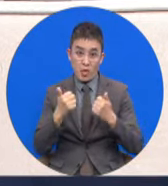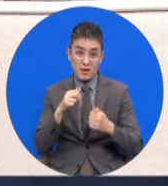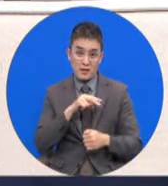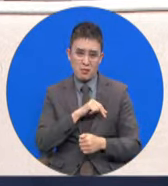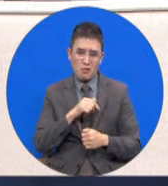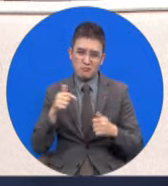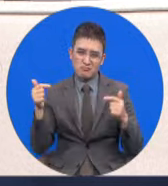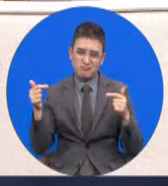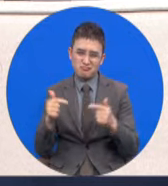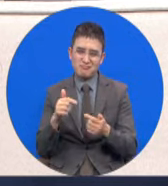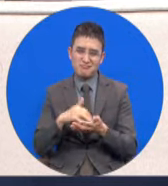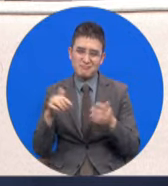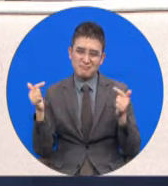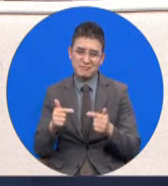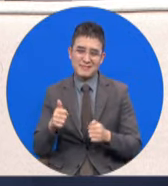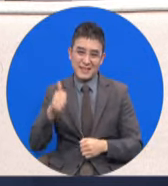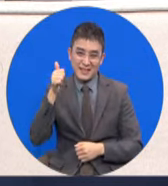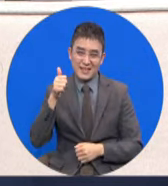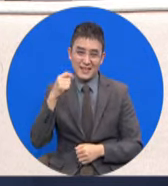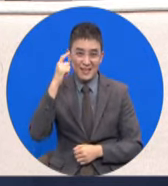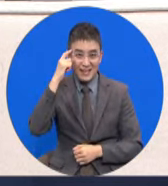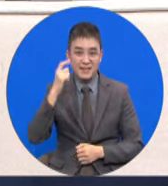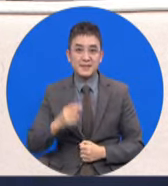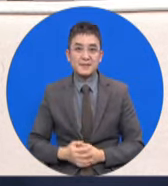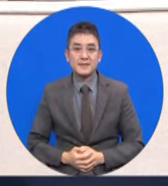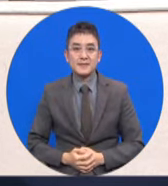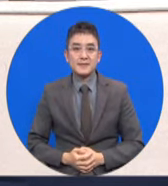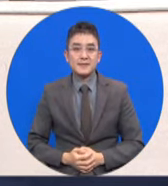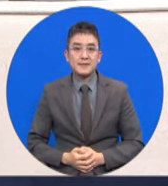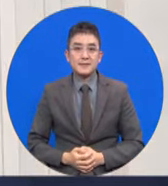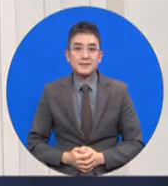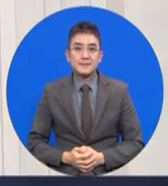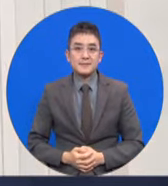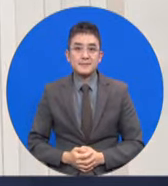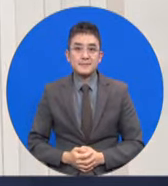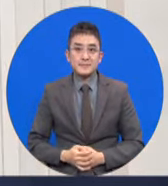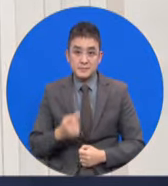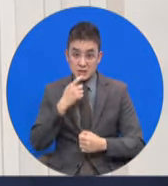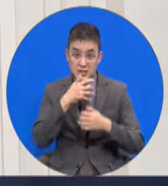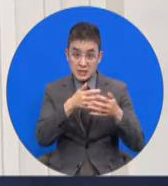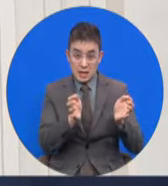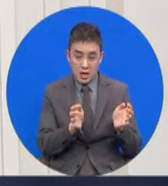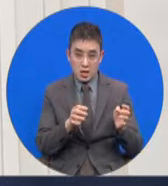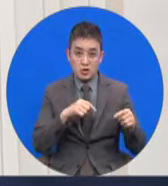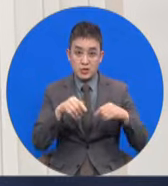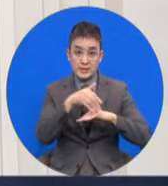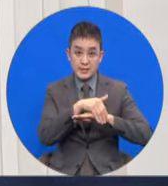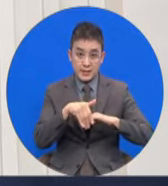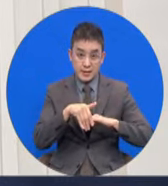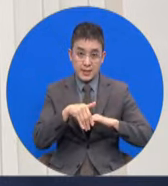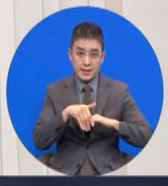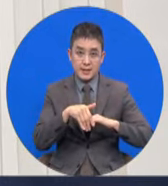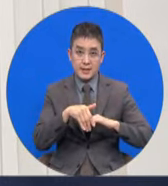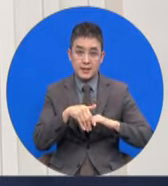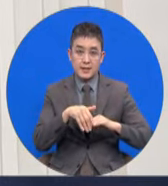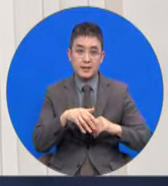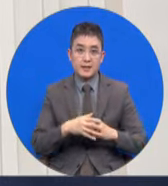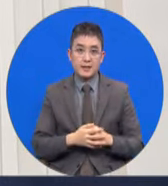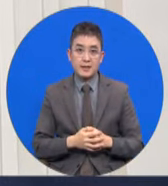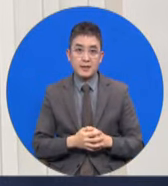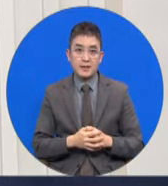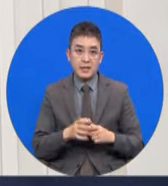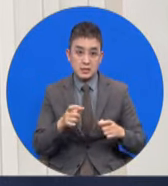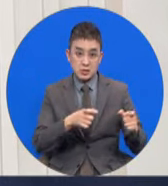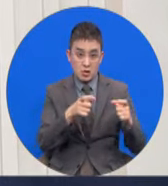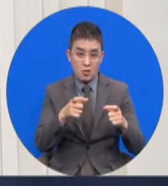자, 조기현 부위원장님, 양당의 주요 정책 어떻게 보십니까? 뭐 민주당의 정책 기본사회 또 지역화폐 지급